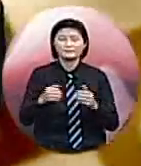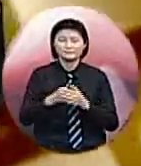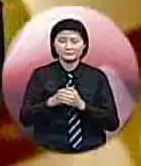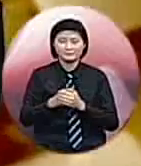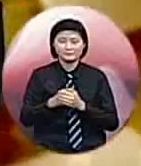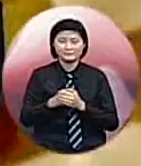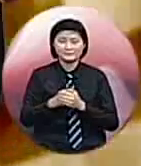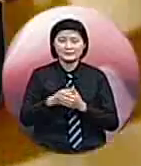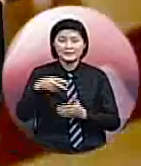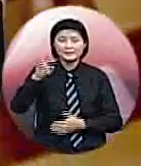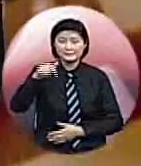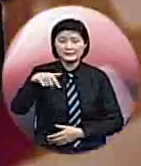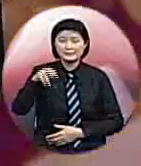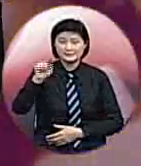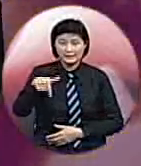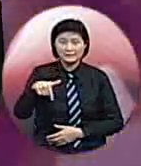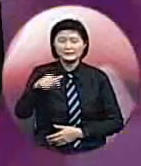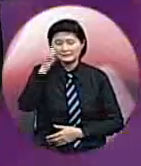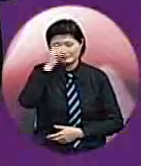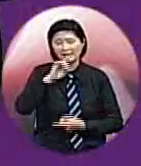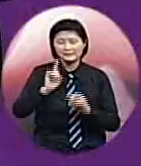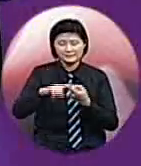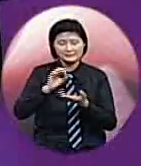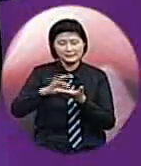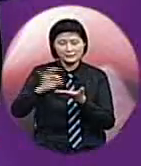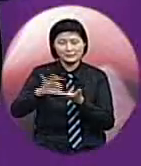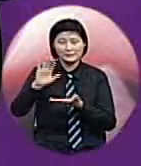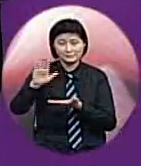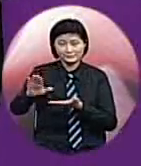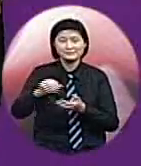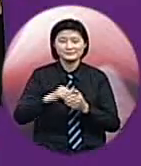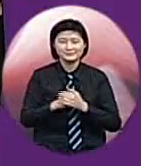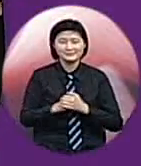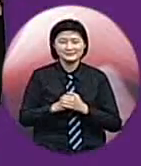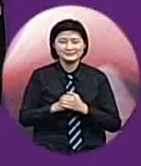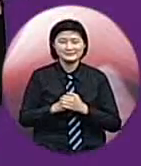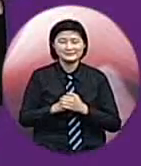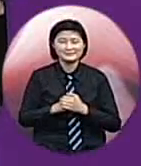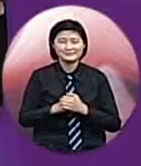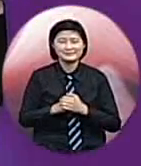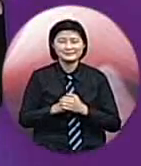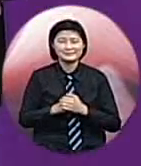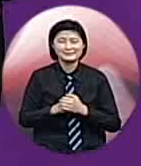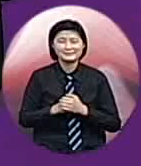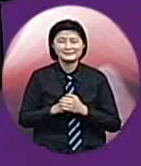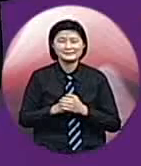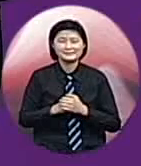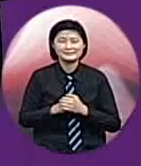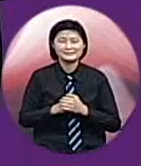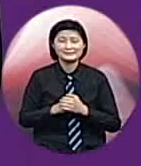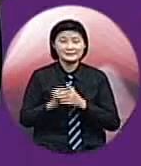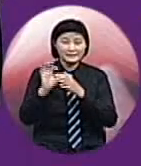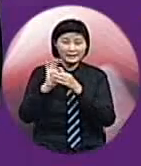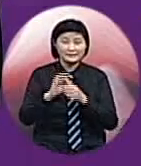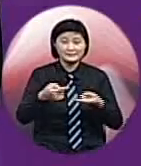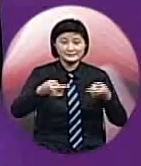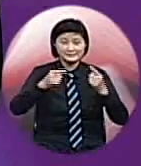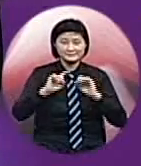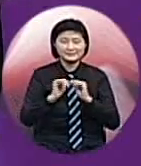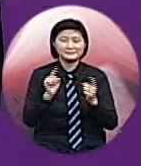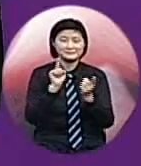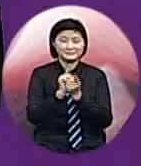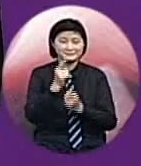있는 거는 그냥 식탁으로만 써 그냥. 그렇죠. 거기 공부할 때라든가. 얘들. 그럴게요. 네, 네. 공부 가르쳐 줄 때. 네, 자 계속해서 즉석